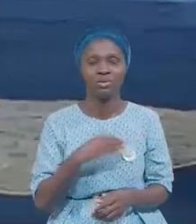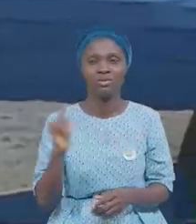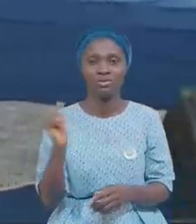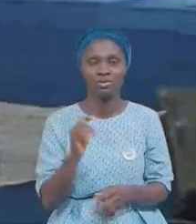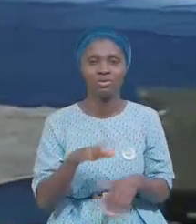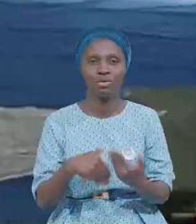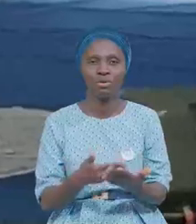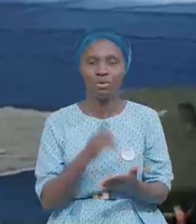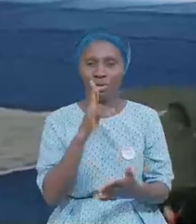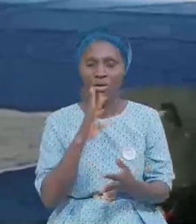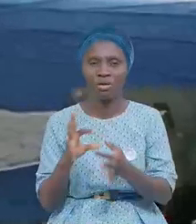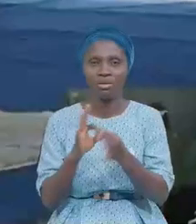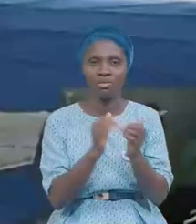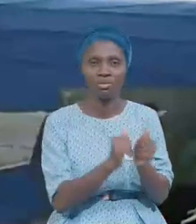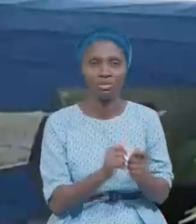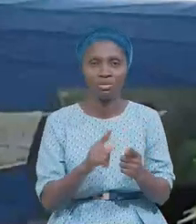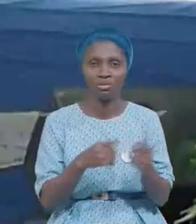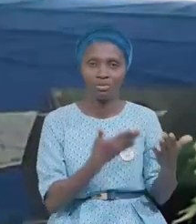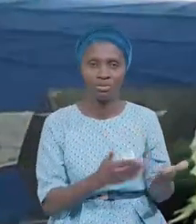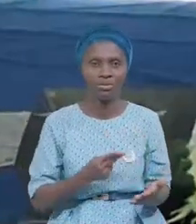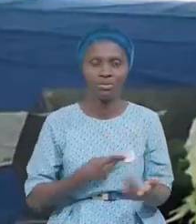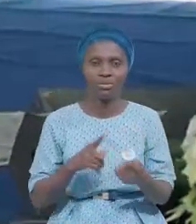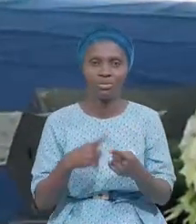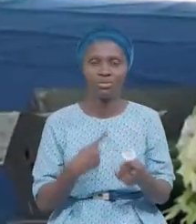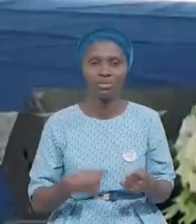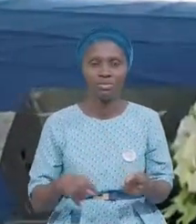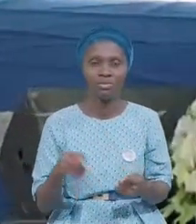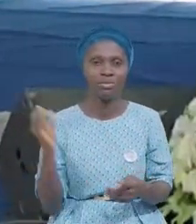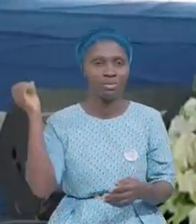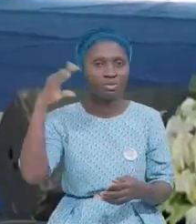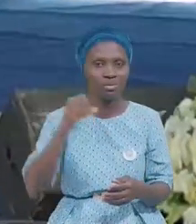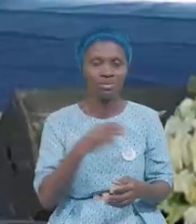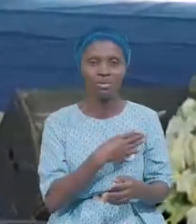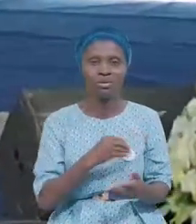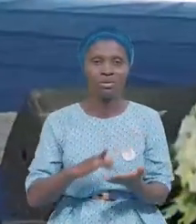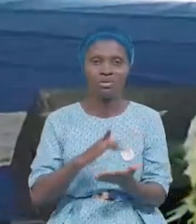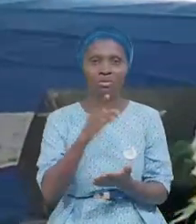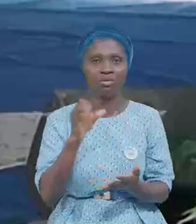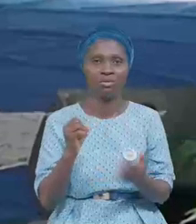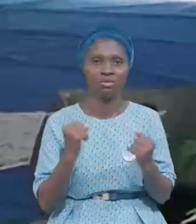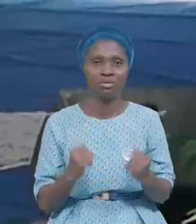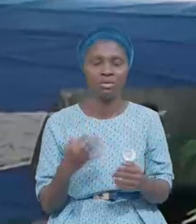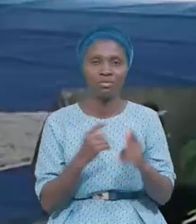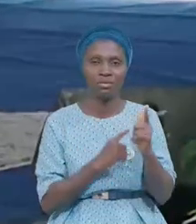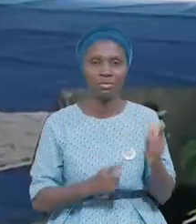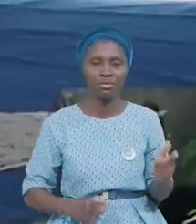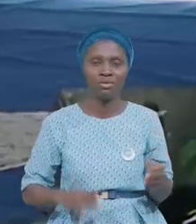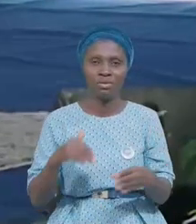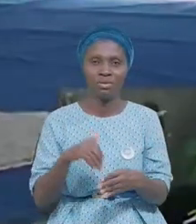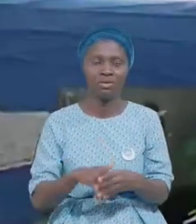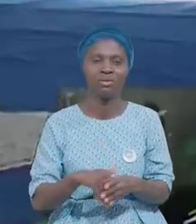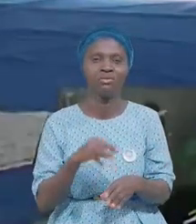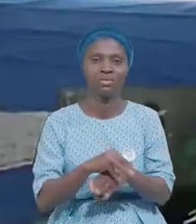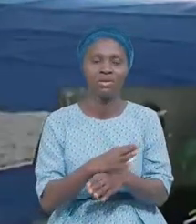sont liés ensemble pour nous conduire à la puissance gracieuse et puissante du Seigneur dans le ministère et dans